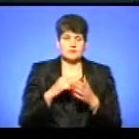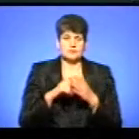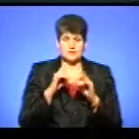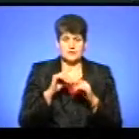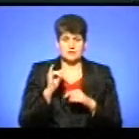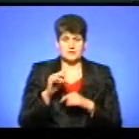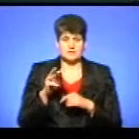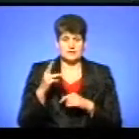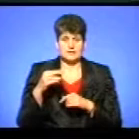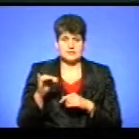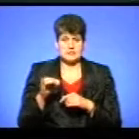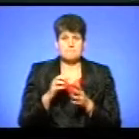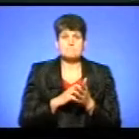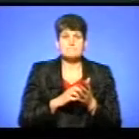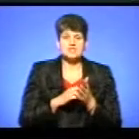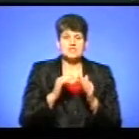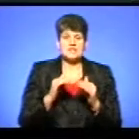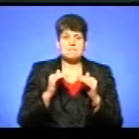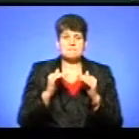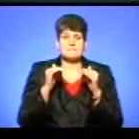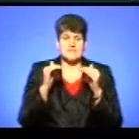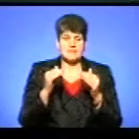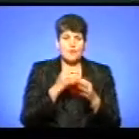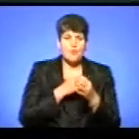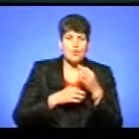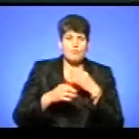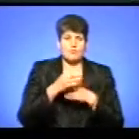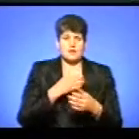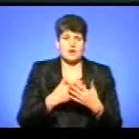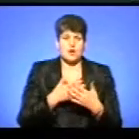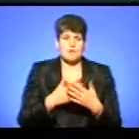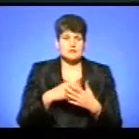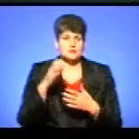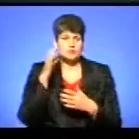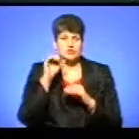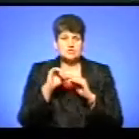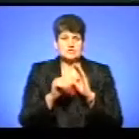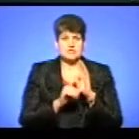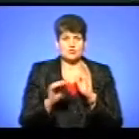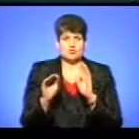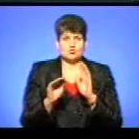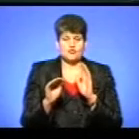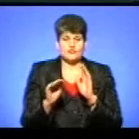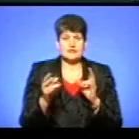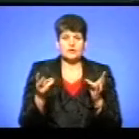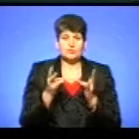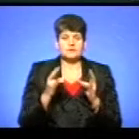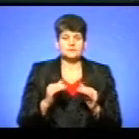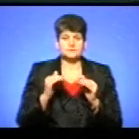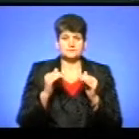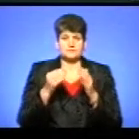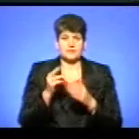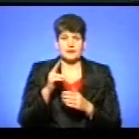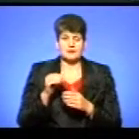Ігор Мединський. Причини підняття тарифу обговорювали на громадських слуханнях 16 жовтня. Необхідність підняття